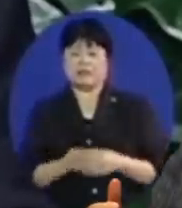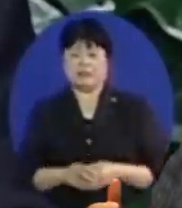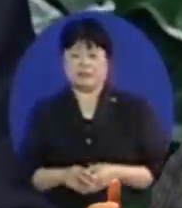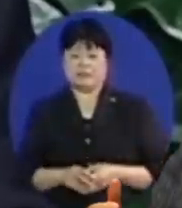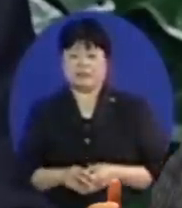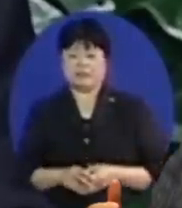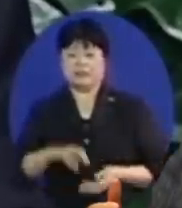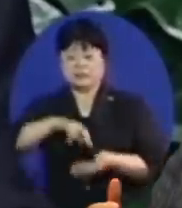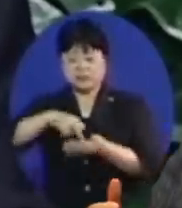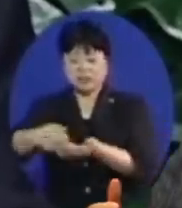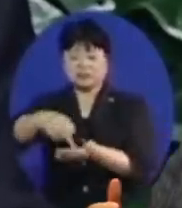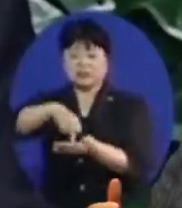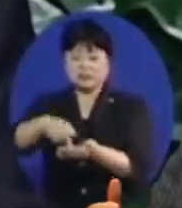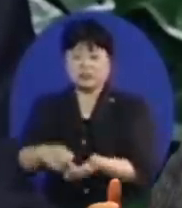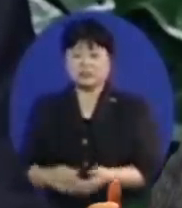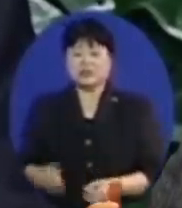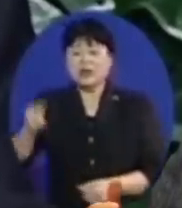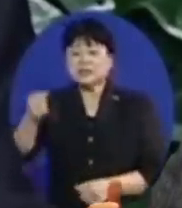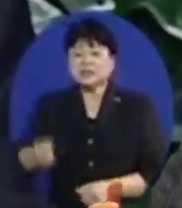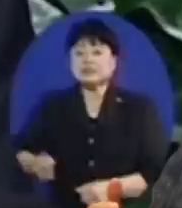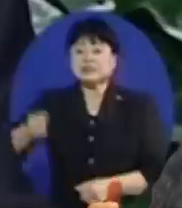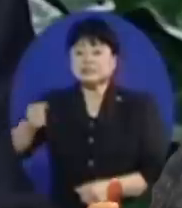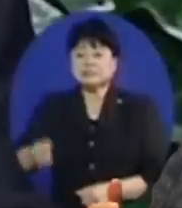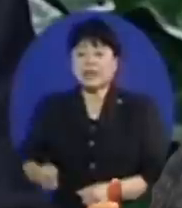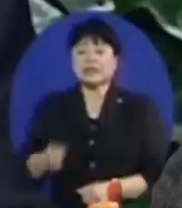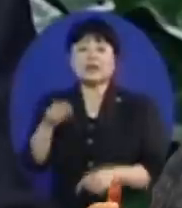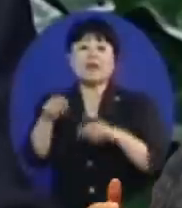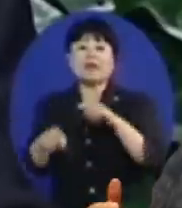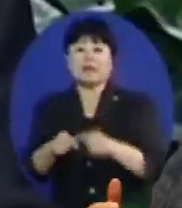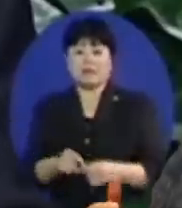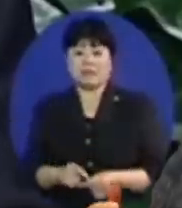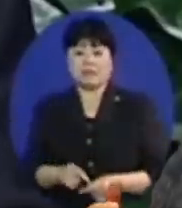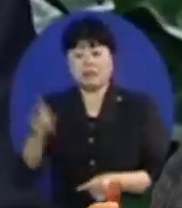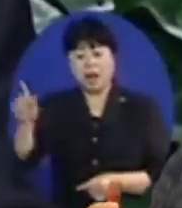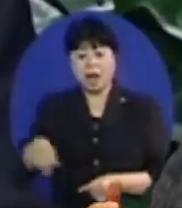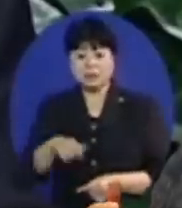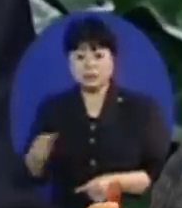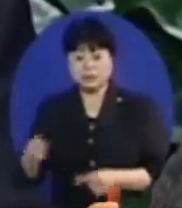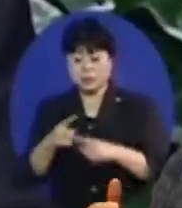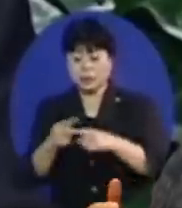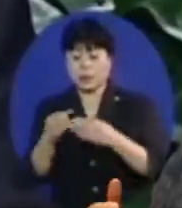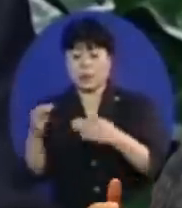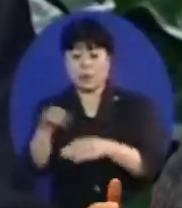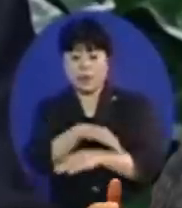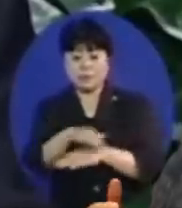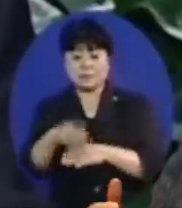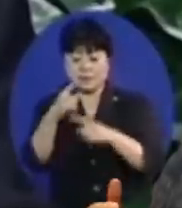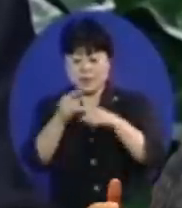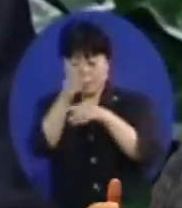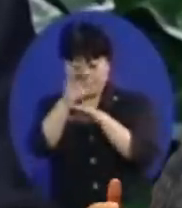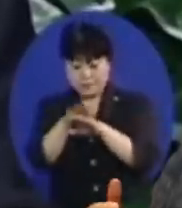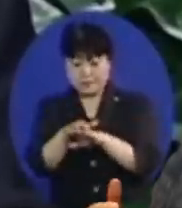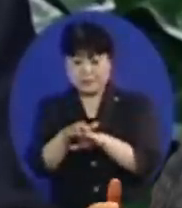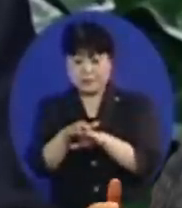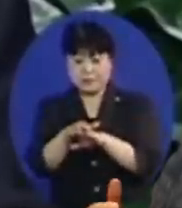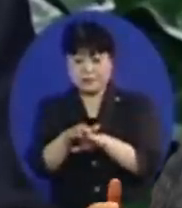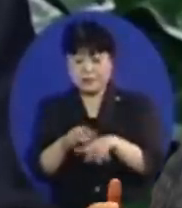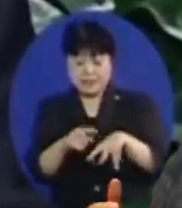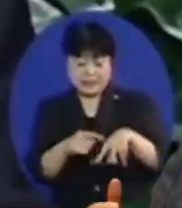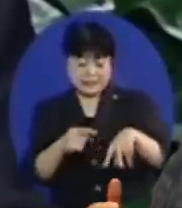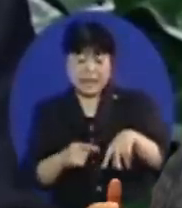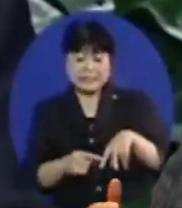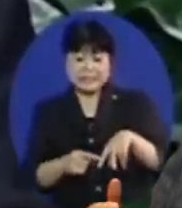그래도 쩔쭉거리고 지팡이를 짚어야 그렇습니다. 그런데 하루 교회당에 와서 예배를 드리는데 오늘 다리가